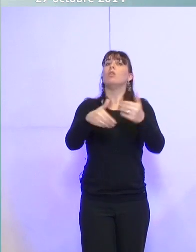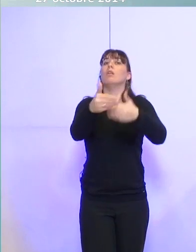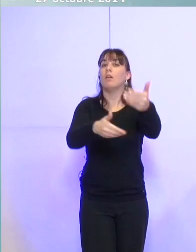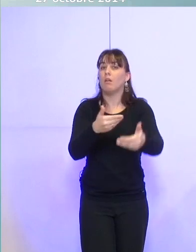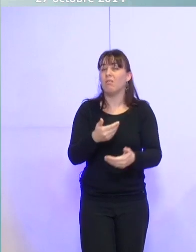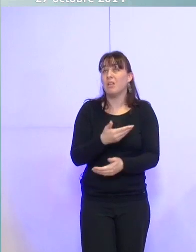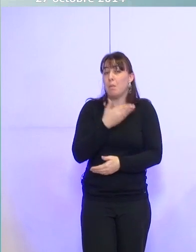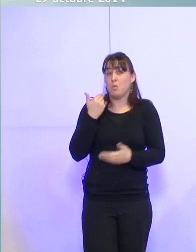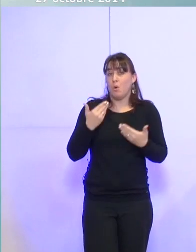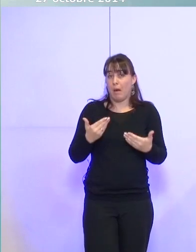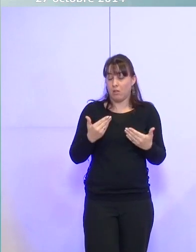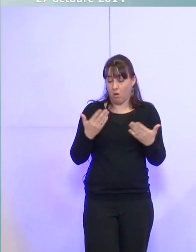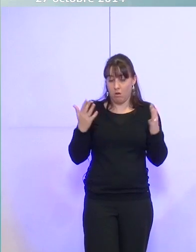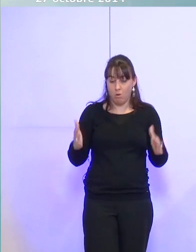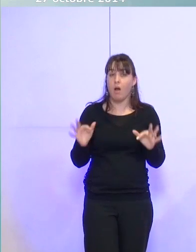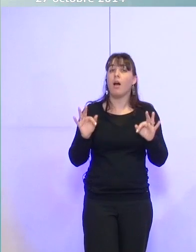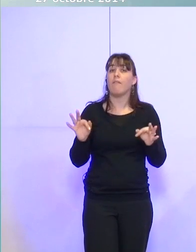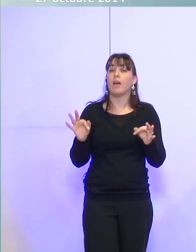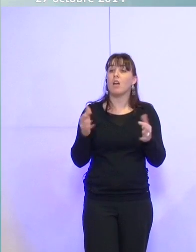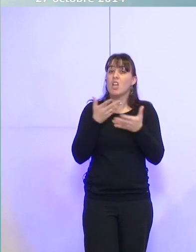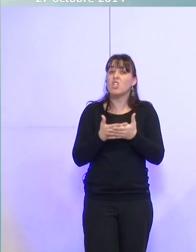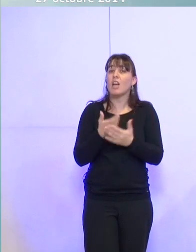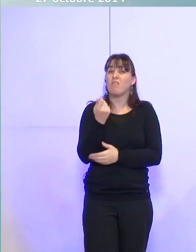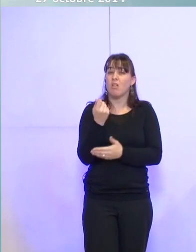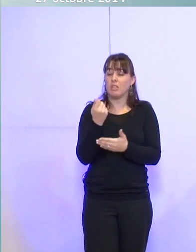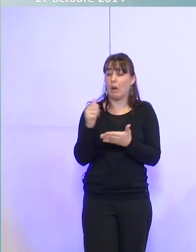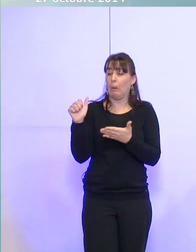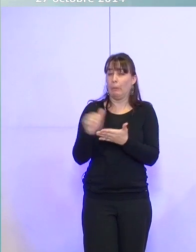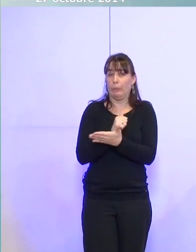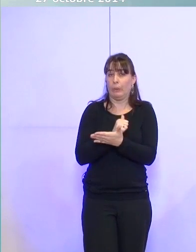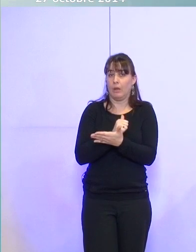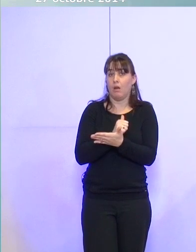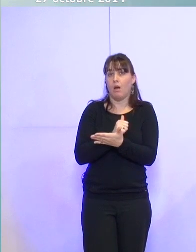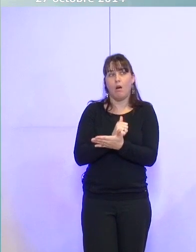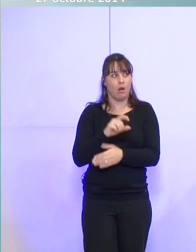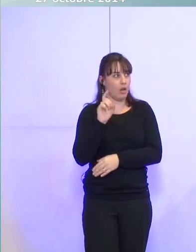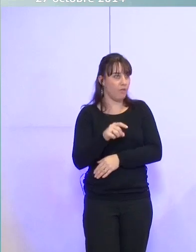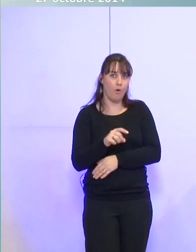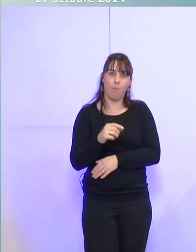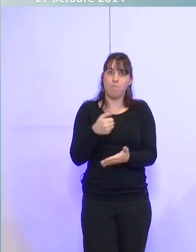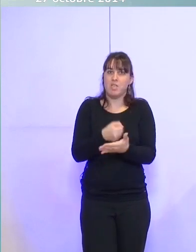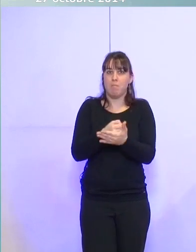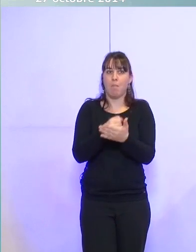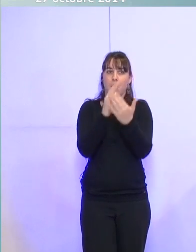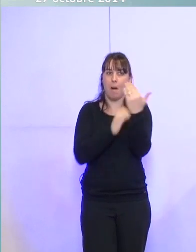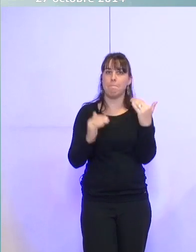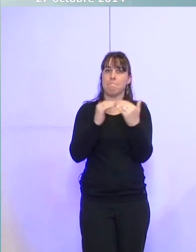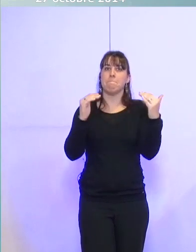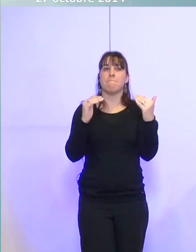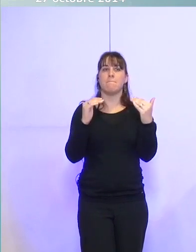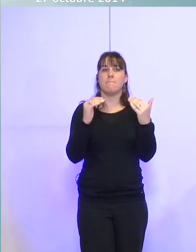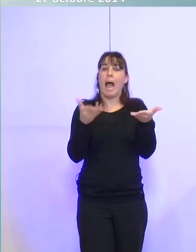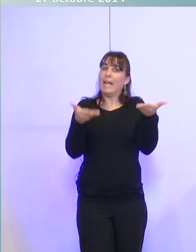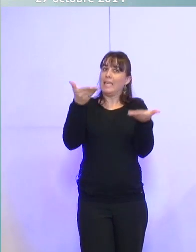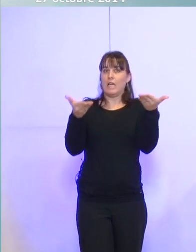il vaut mieux le parier, qu'en effaçant ces charges financières, Alpexpo connaisse au moins un retour à l'équilibre qui sera quand même,